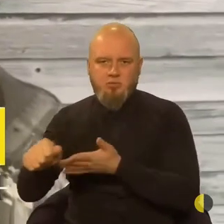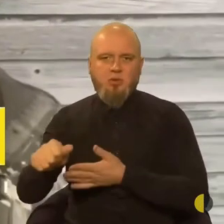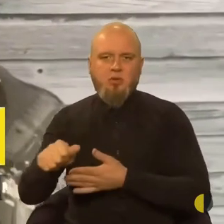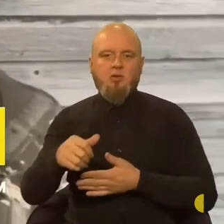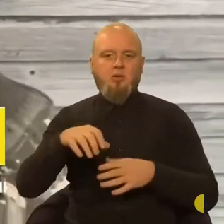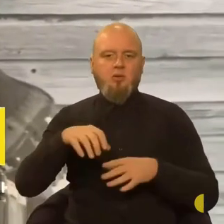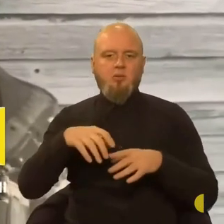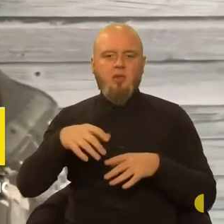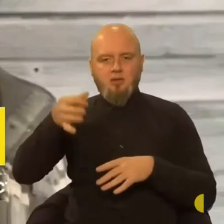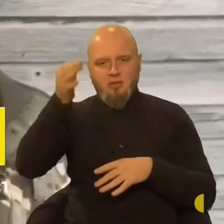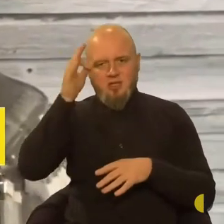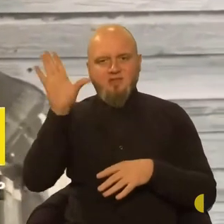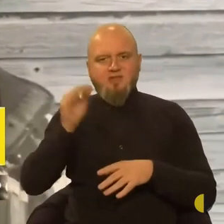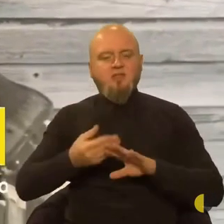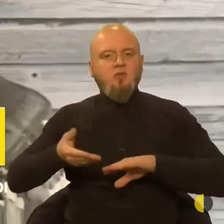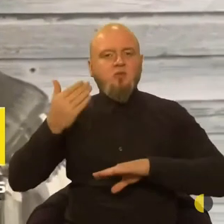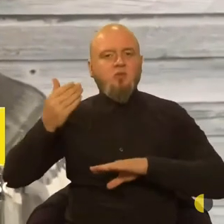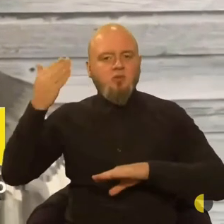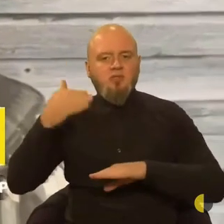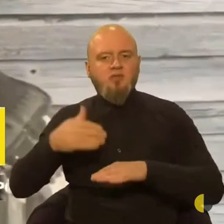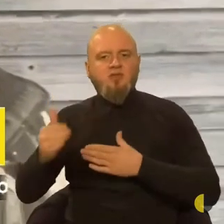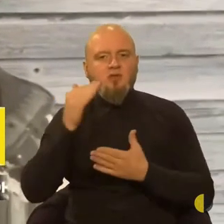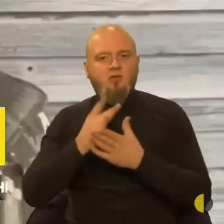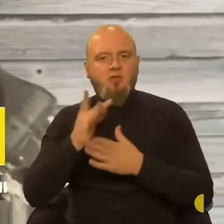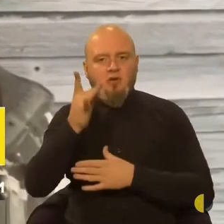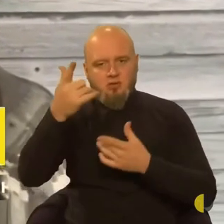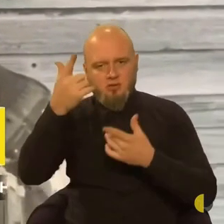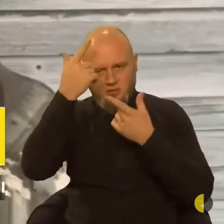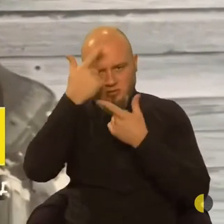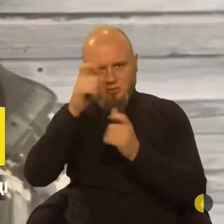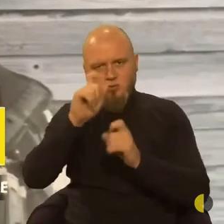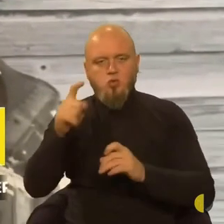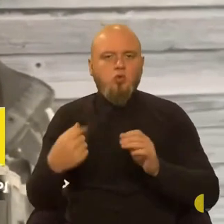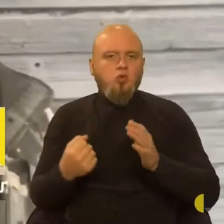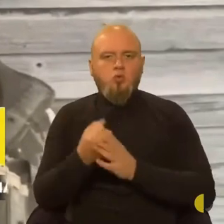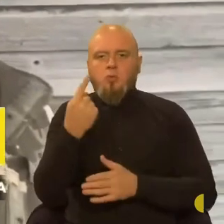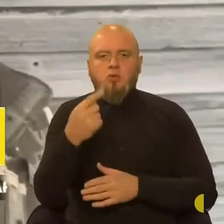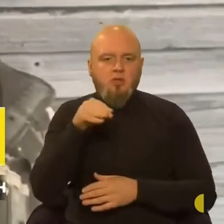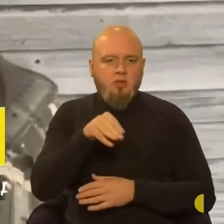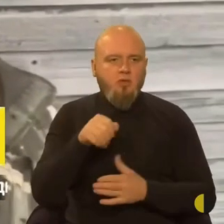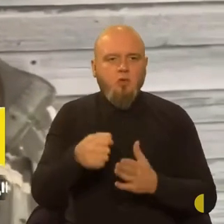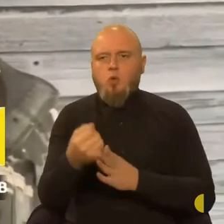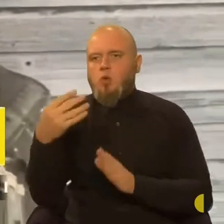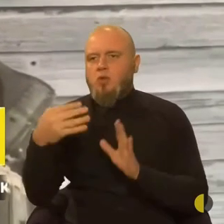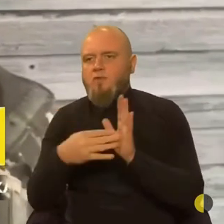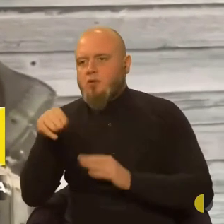всі тоді чергово заявляли, що там до 1 травня, до 9